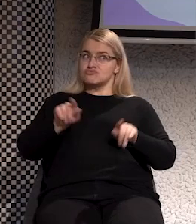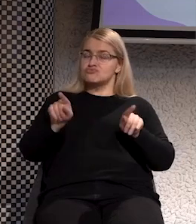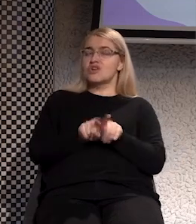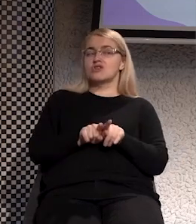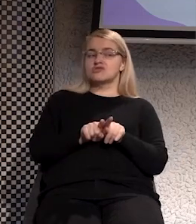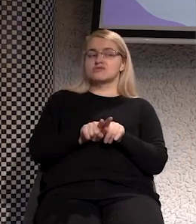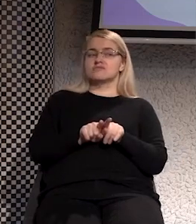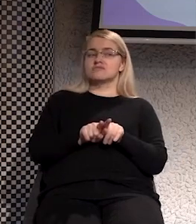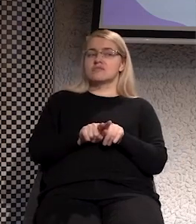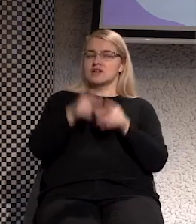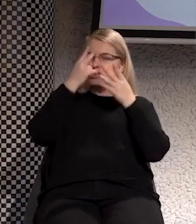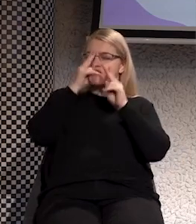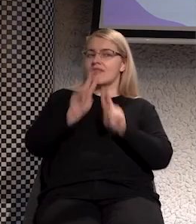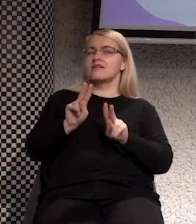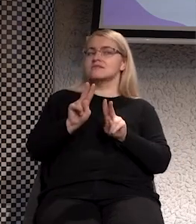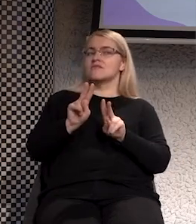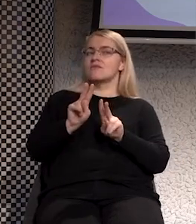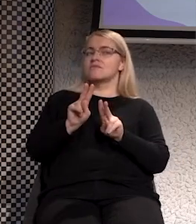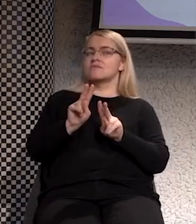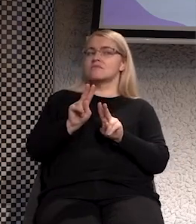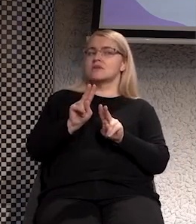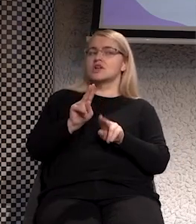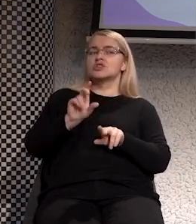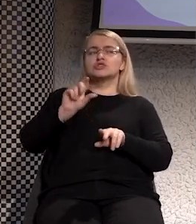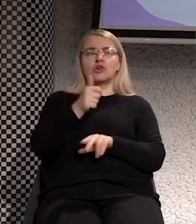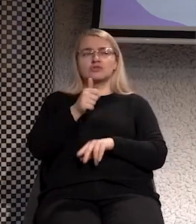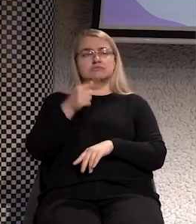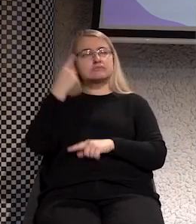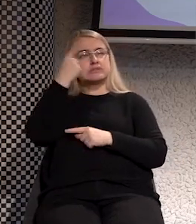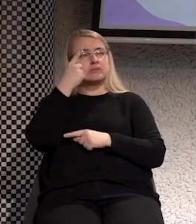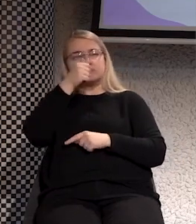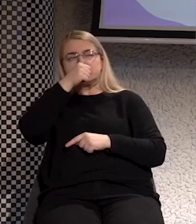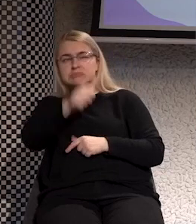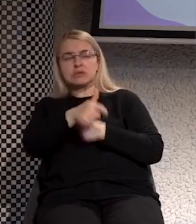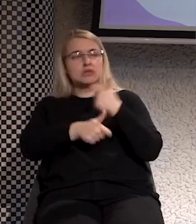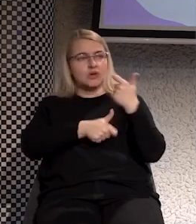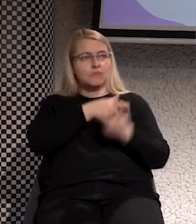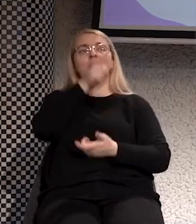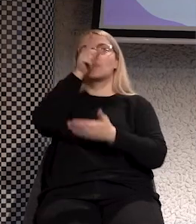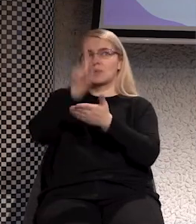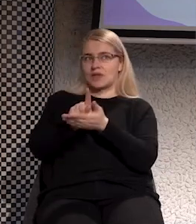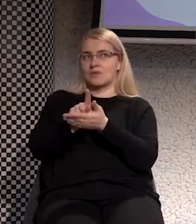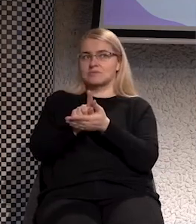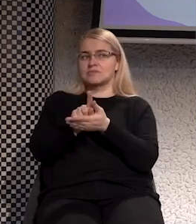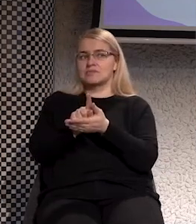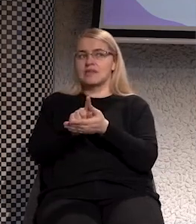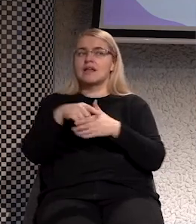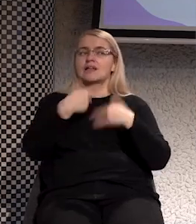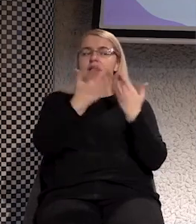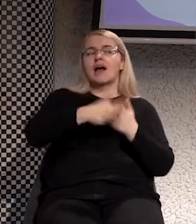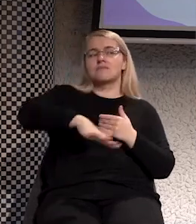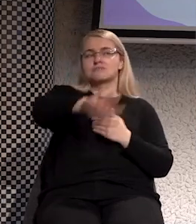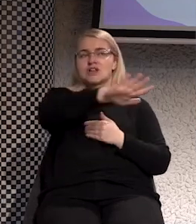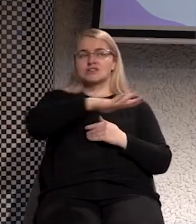takie świadectwo, że rzeczy, które wydawałoby się niemożliwe, są możliwe i że czasami naprawdę danie przestrzeni,